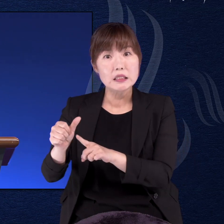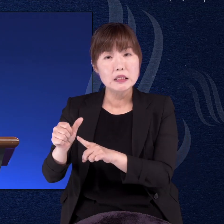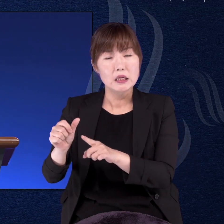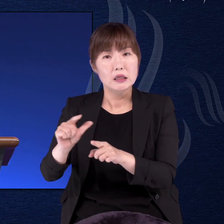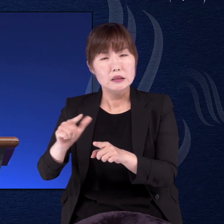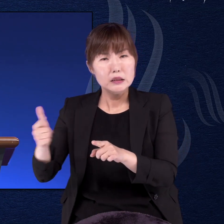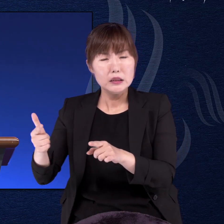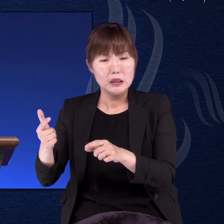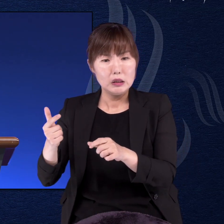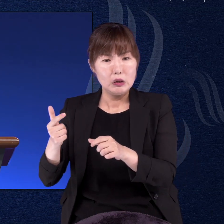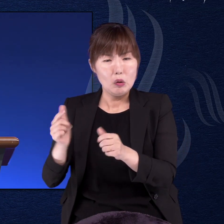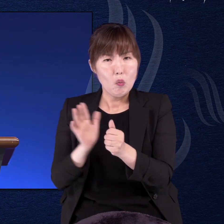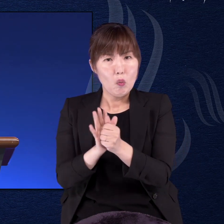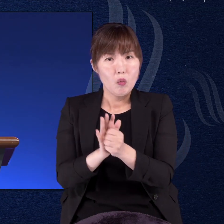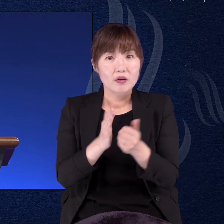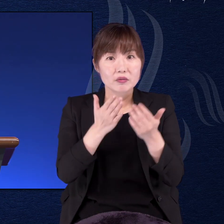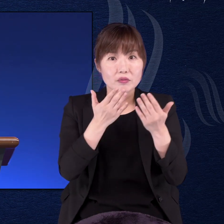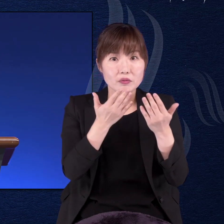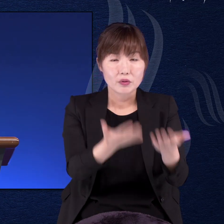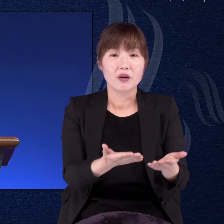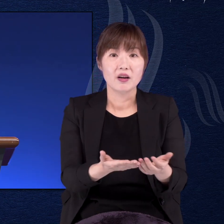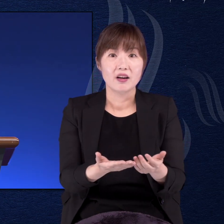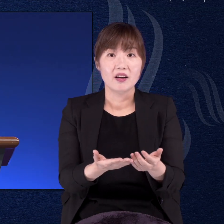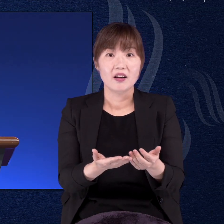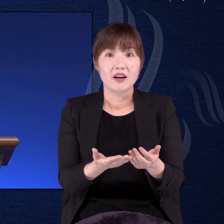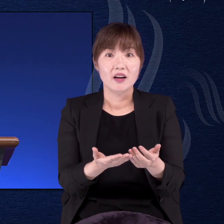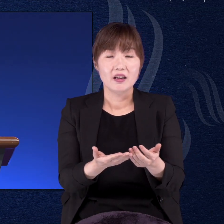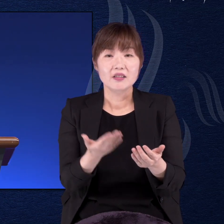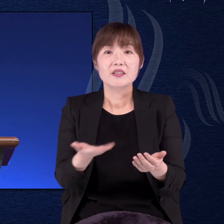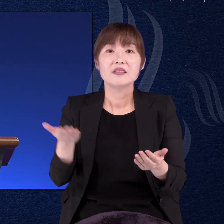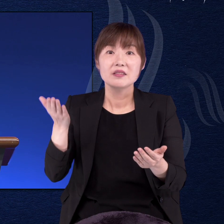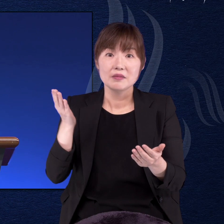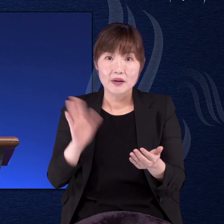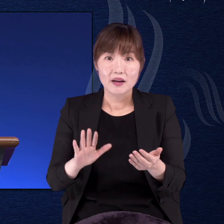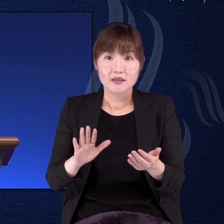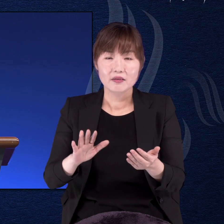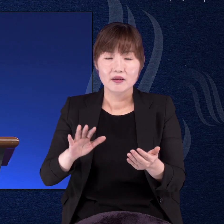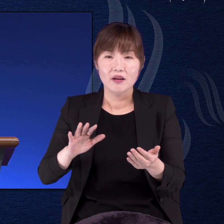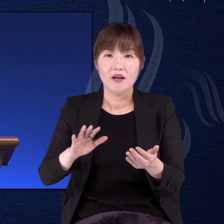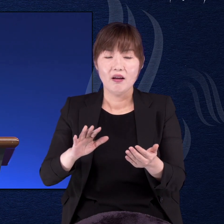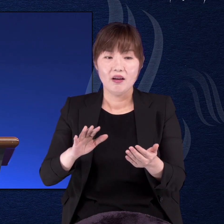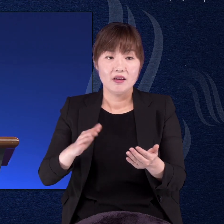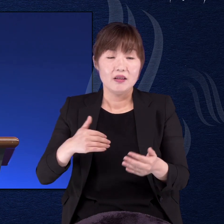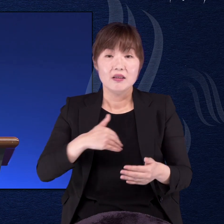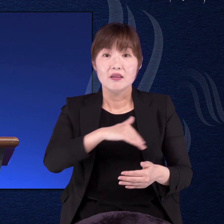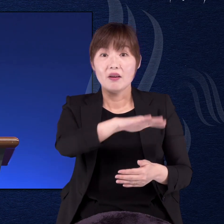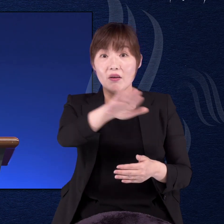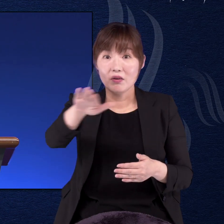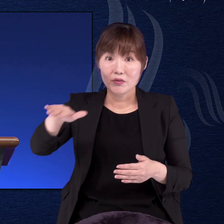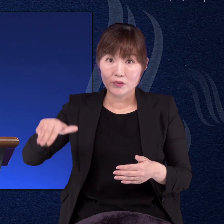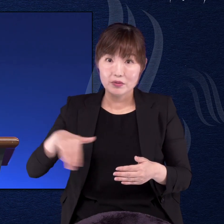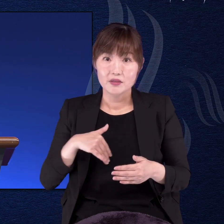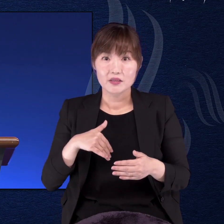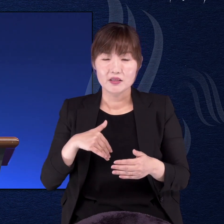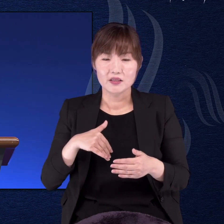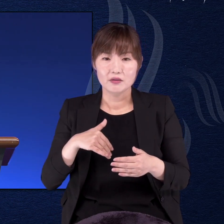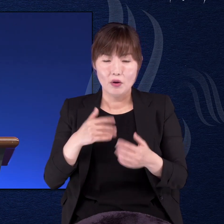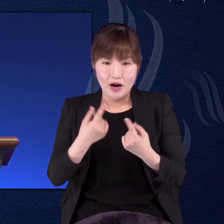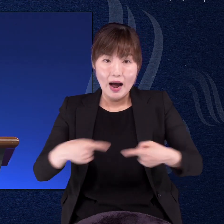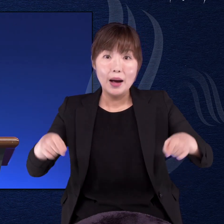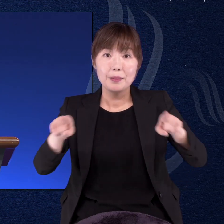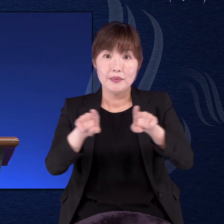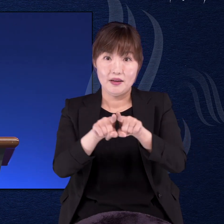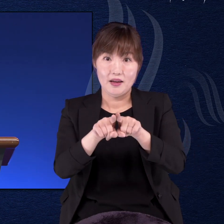하지만 우리는 함께 방주를 지을 수 있어요. 저는 교회가 학교 돼야 된다고